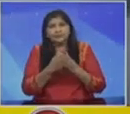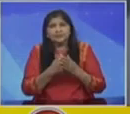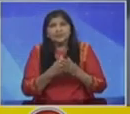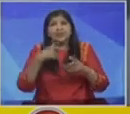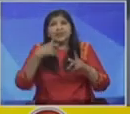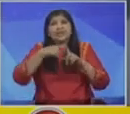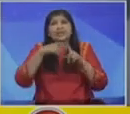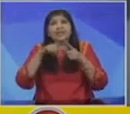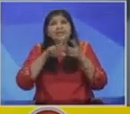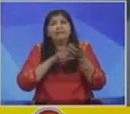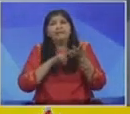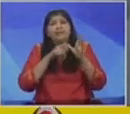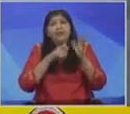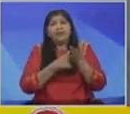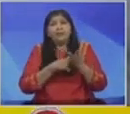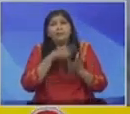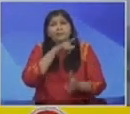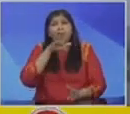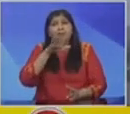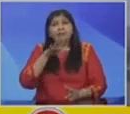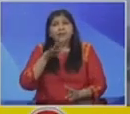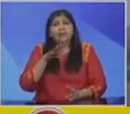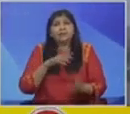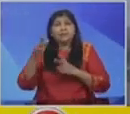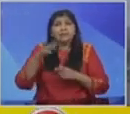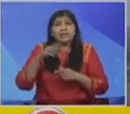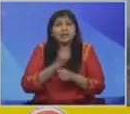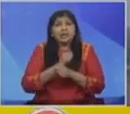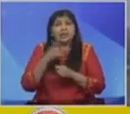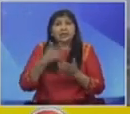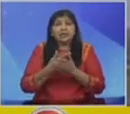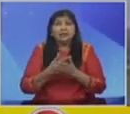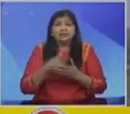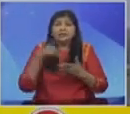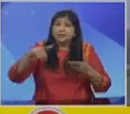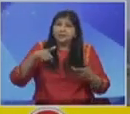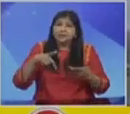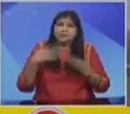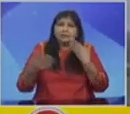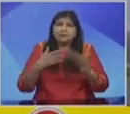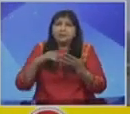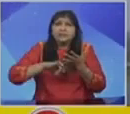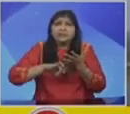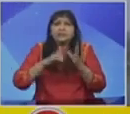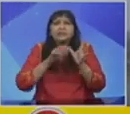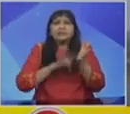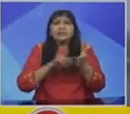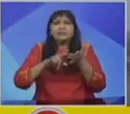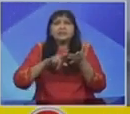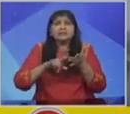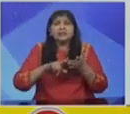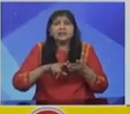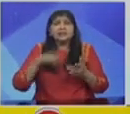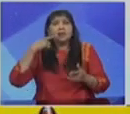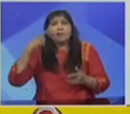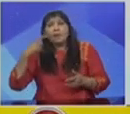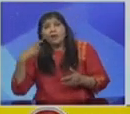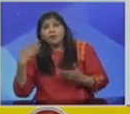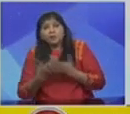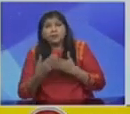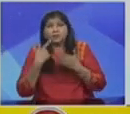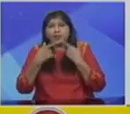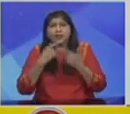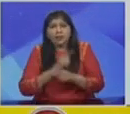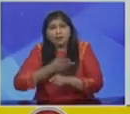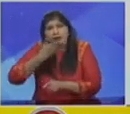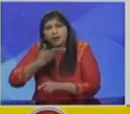केवड़िया में 15 से ज्यादा गाइड धारा प्रवाह संस्कृत में लोगों को गाइड करते हैं। अब मैं आपको